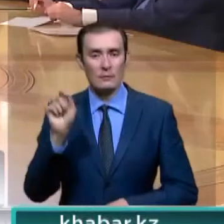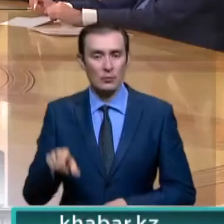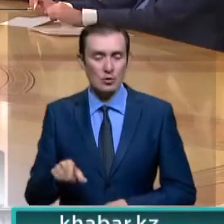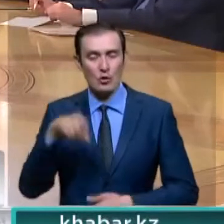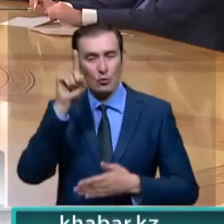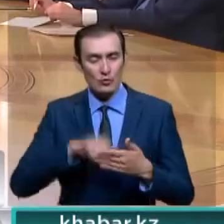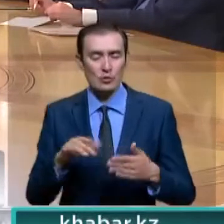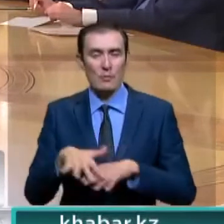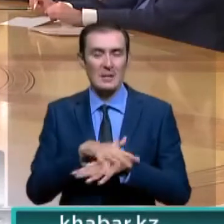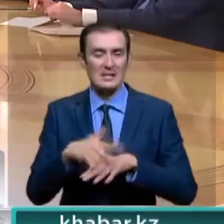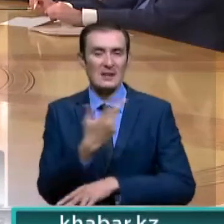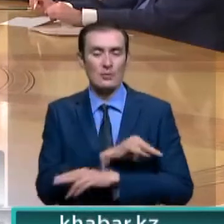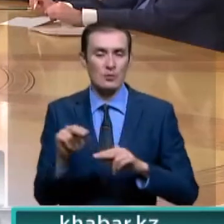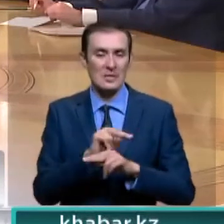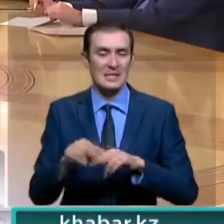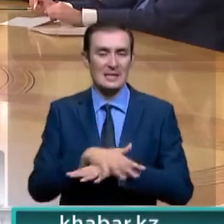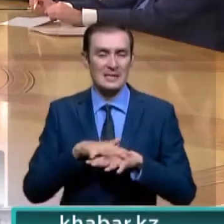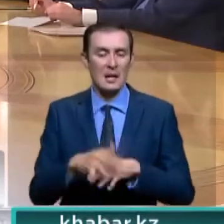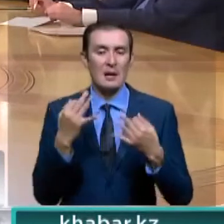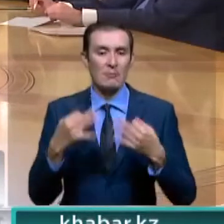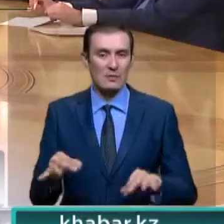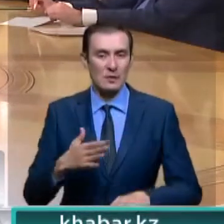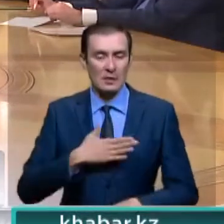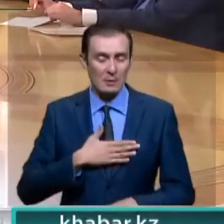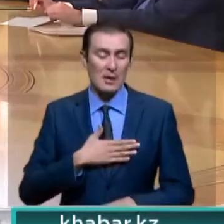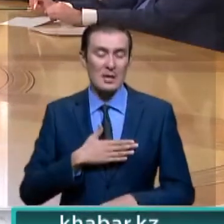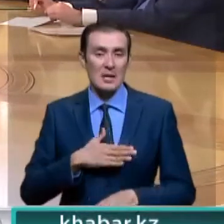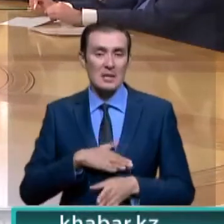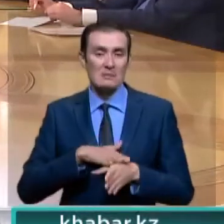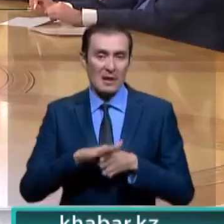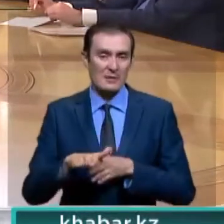Уверен, что массовая иммунизация населения позволит нам наконец справиться с этой инфекцией.